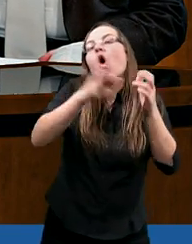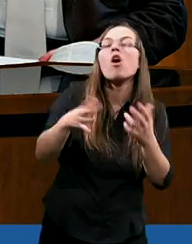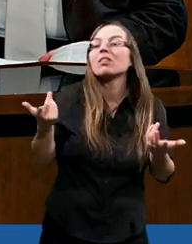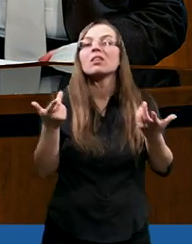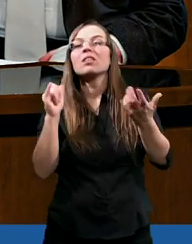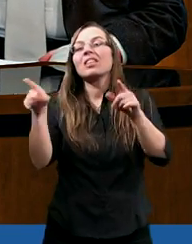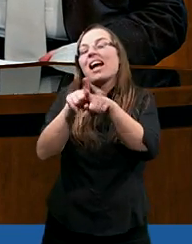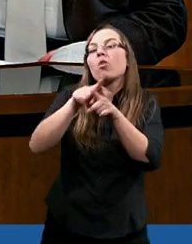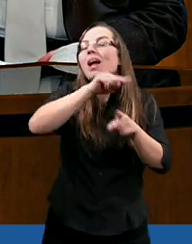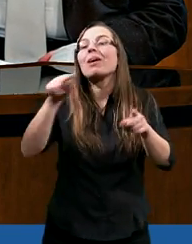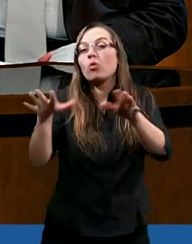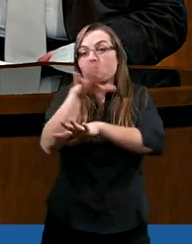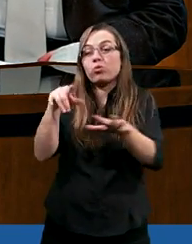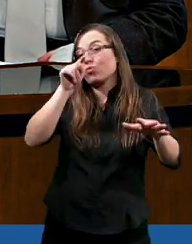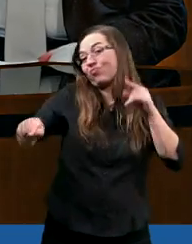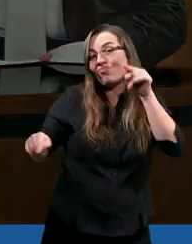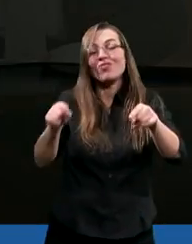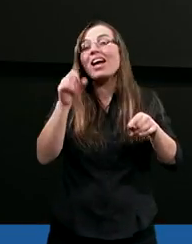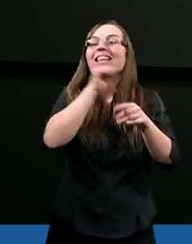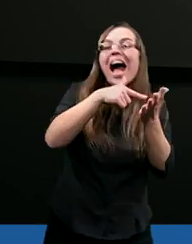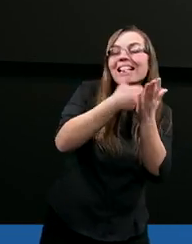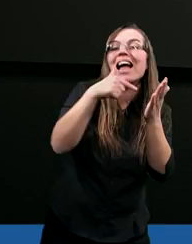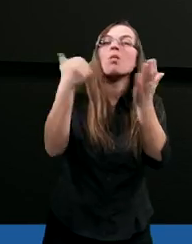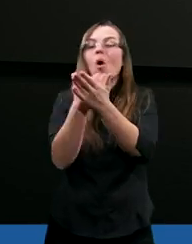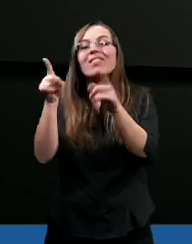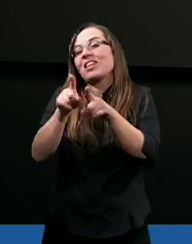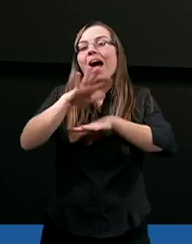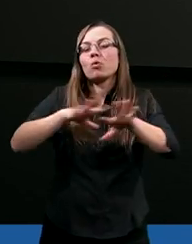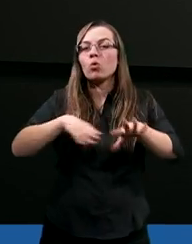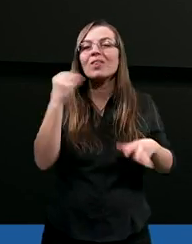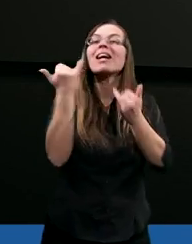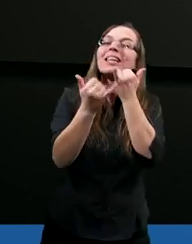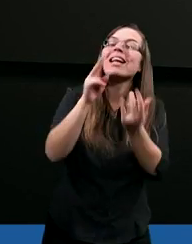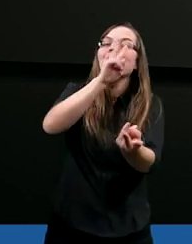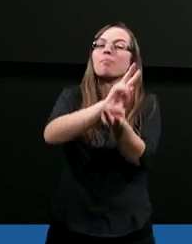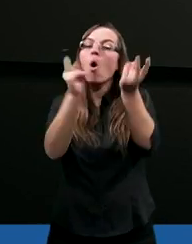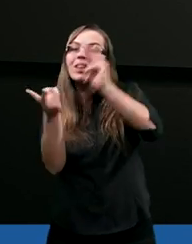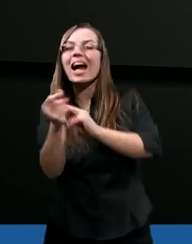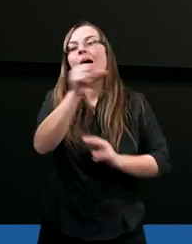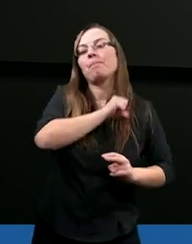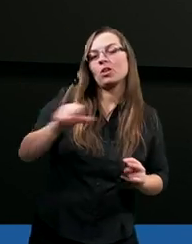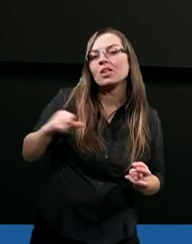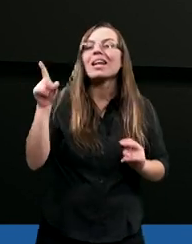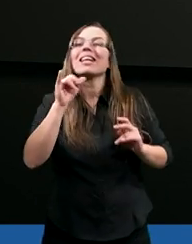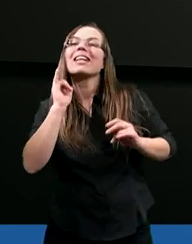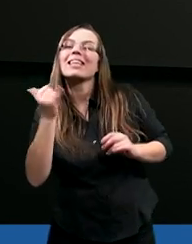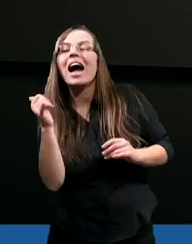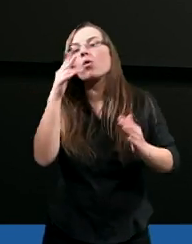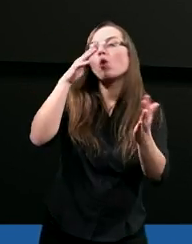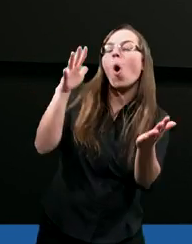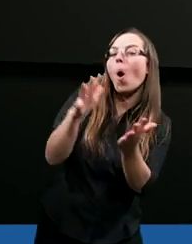Od tego samego Ducha Świętego. Czyli jeżeli spotkamy się z jakąś taką